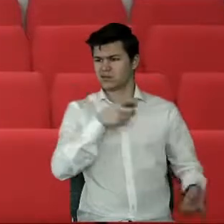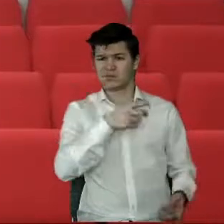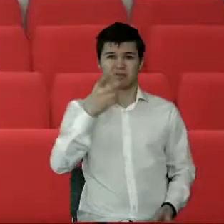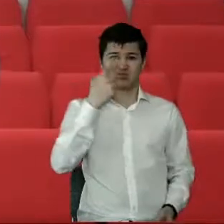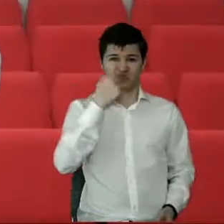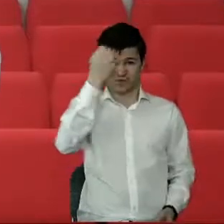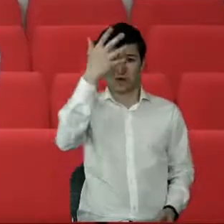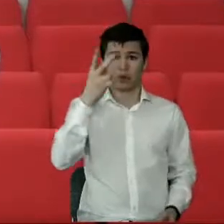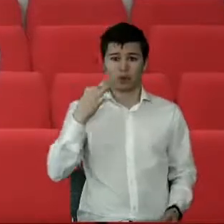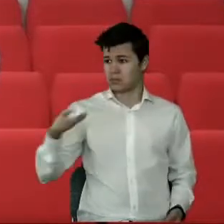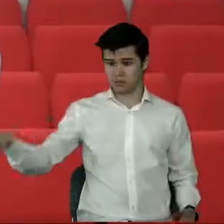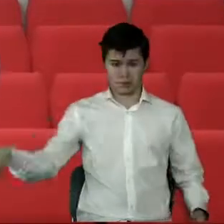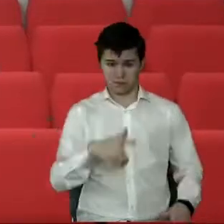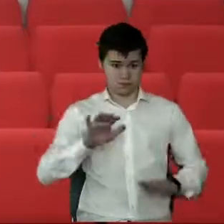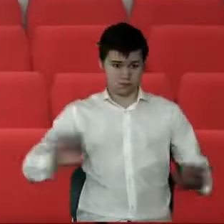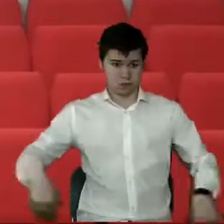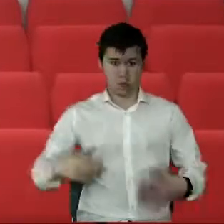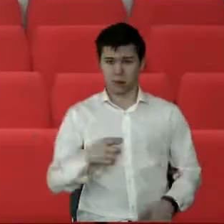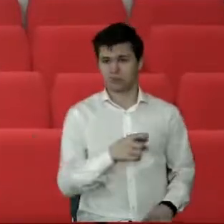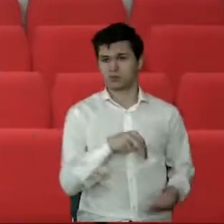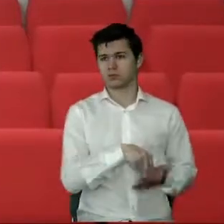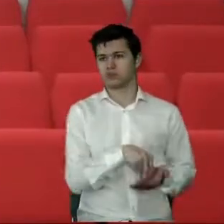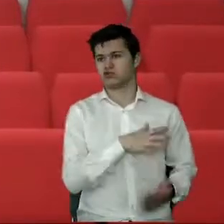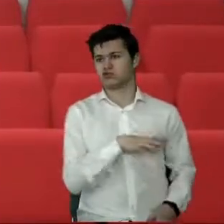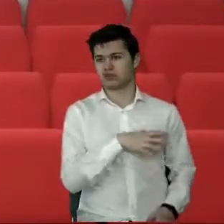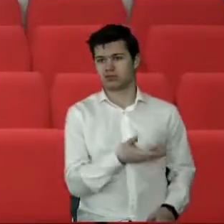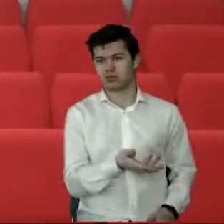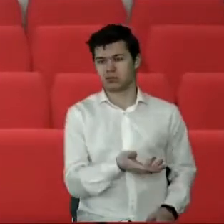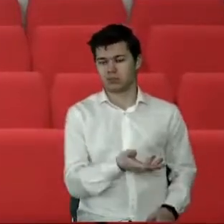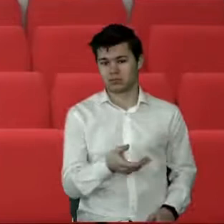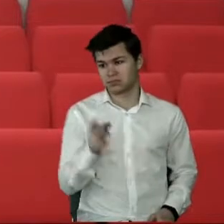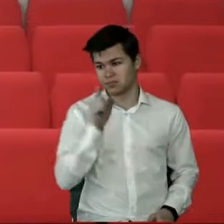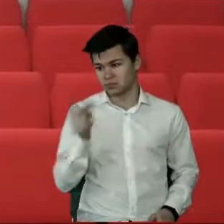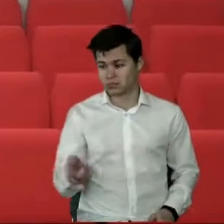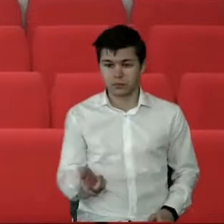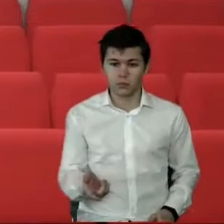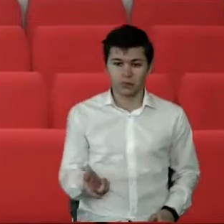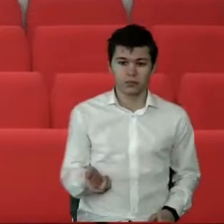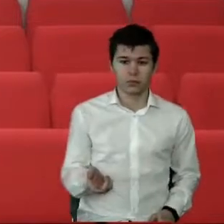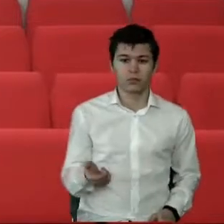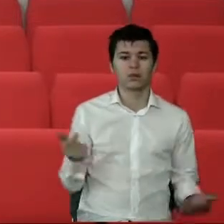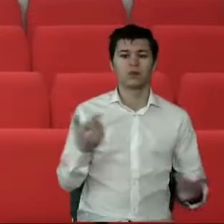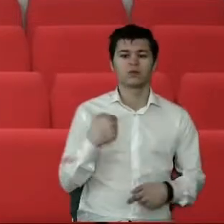Наша жизнь, она является ярким светильником, она должна быть ярким светильником для всех окружающих людей.